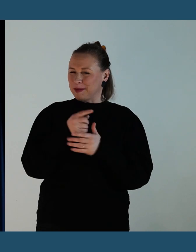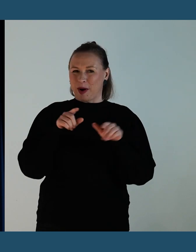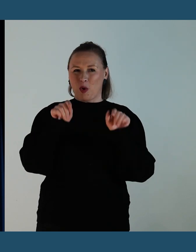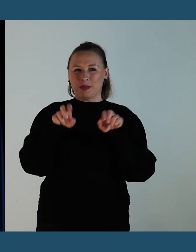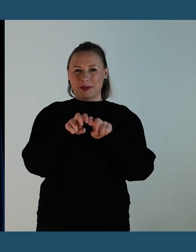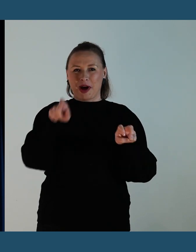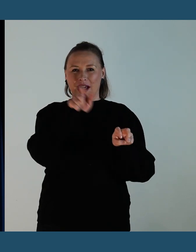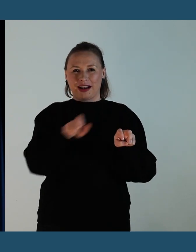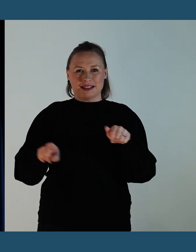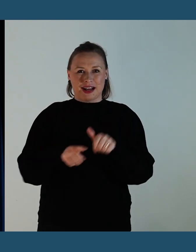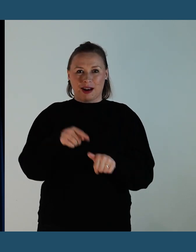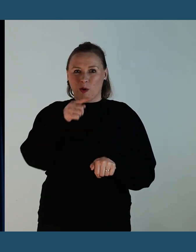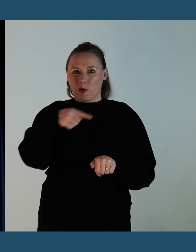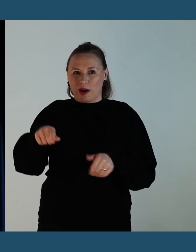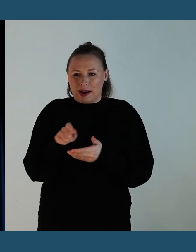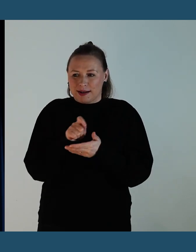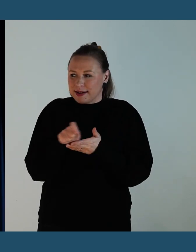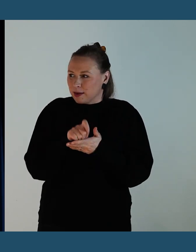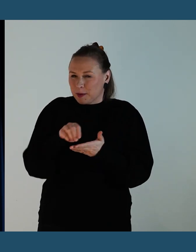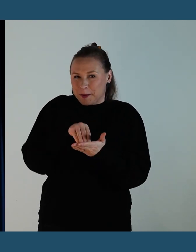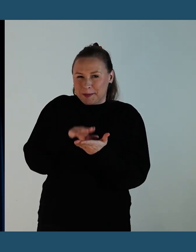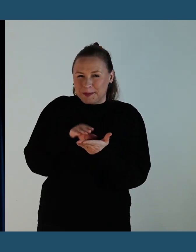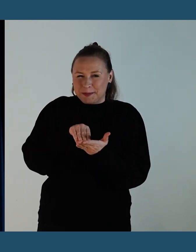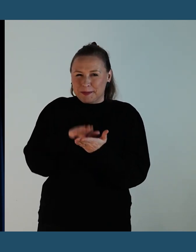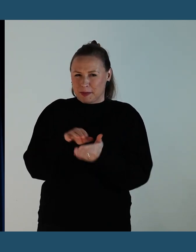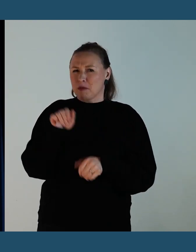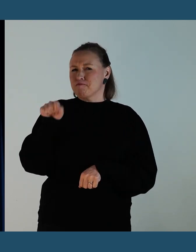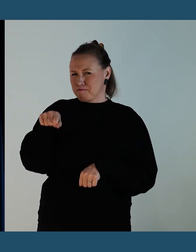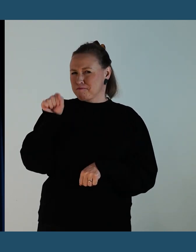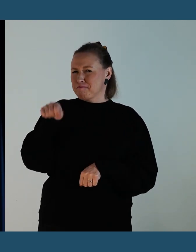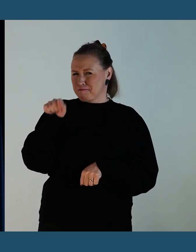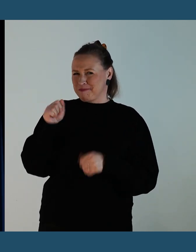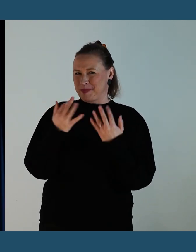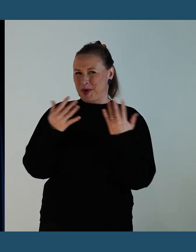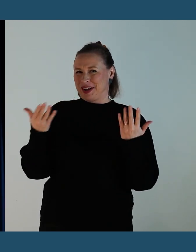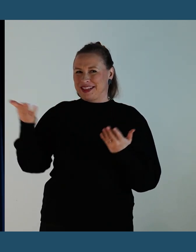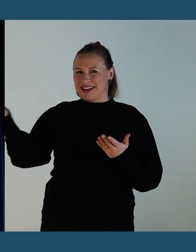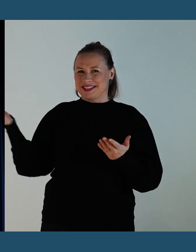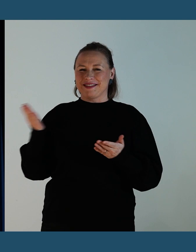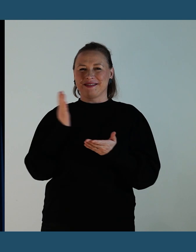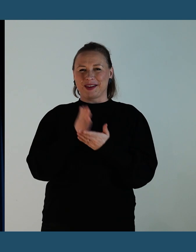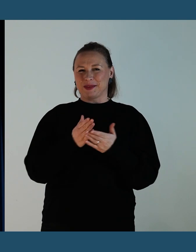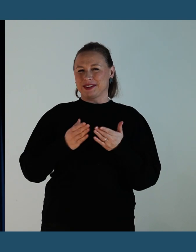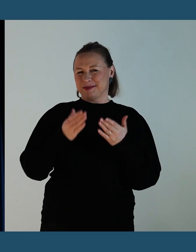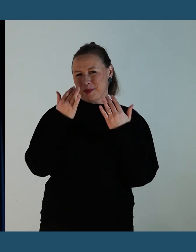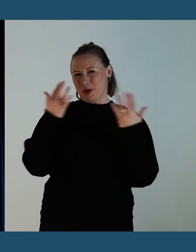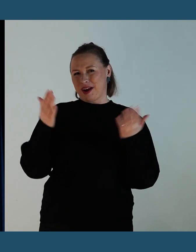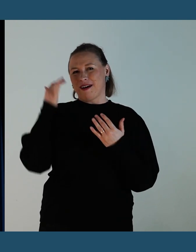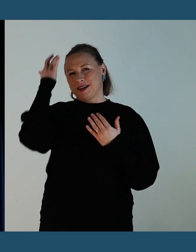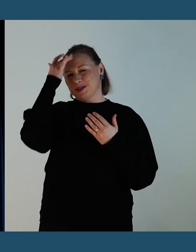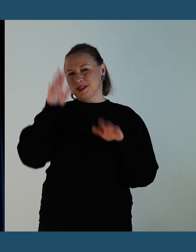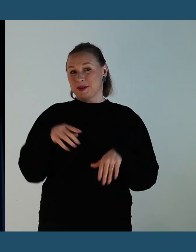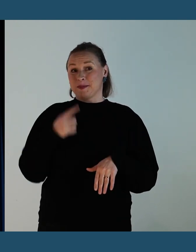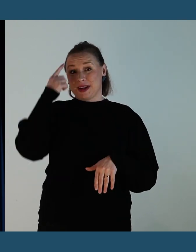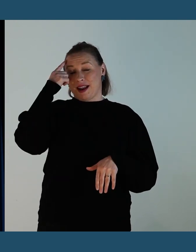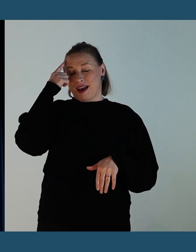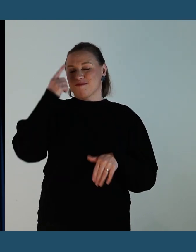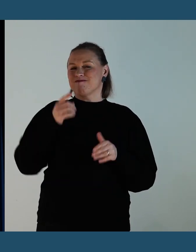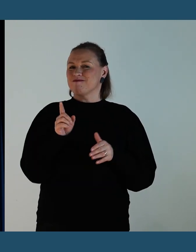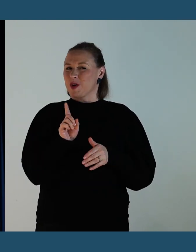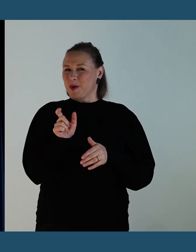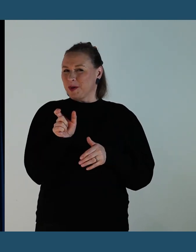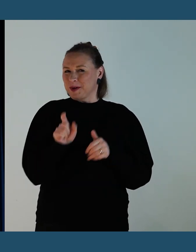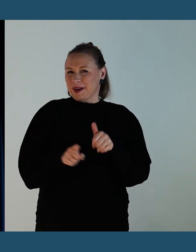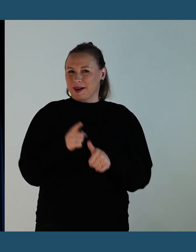sauhuumaan, ihmiset nyökytteli ja että hieroit heti jo varmasti monia sellaisia nystyröitä, että päästään käymään hyvää keskustelua.